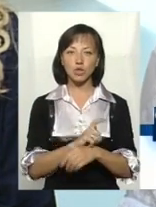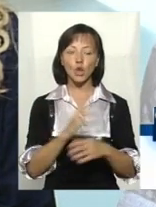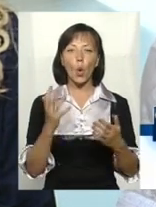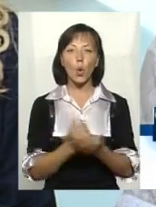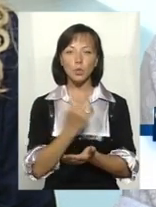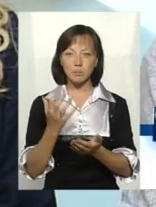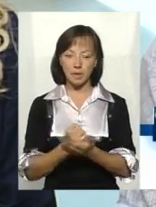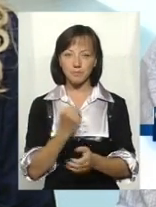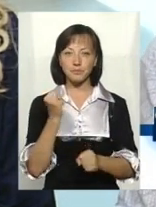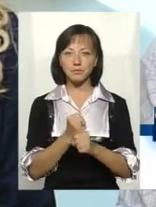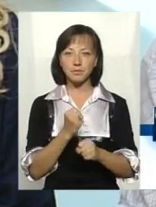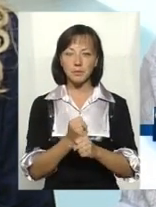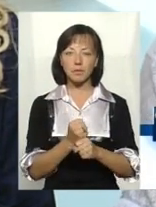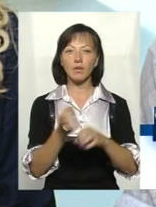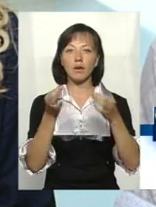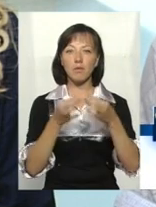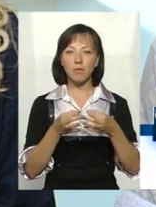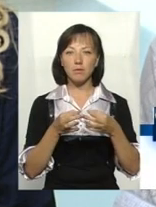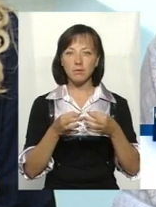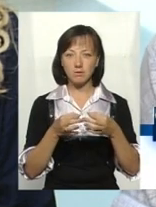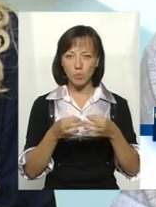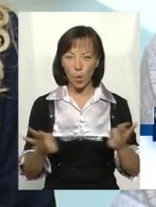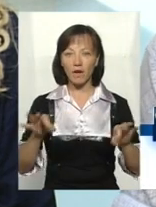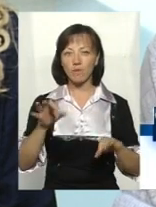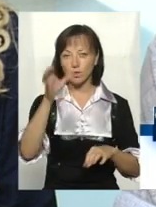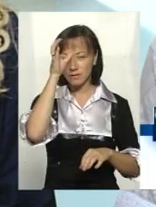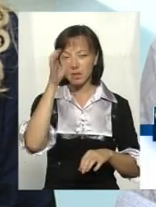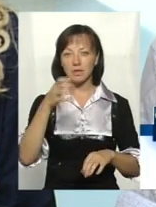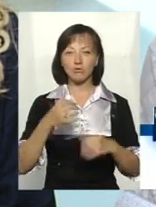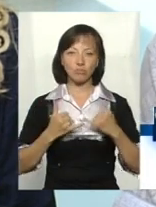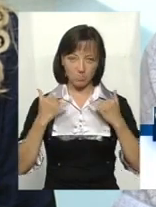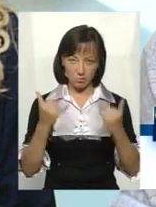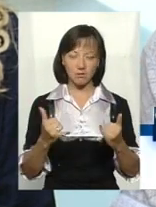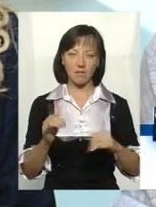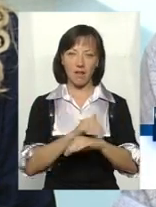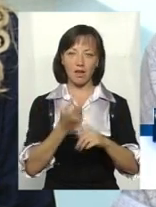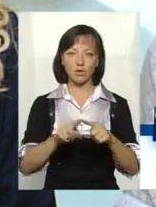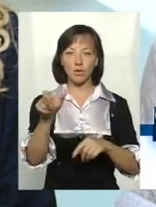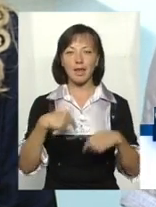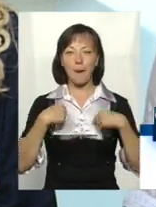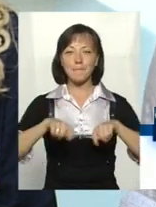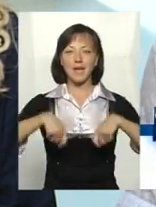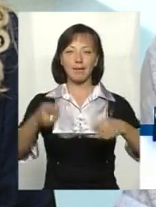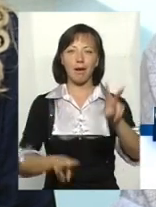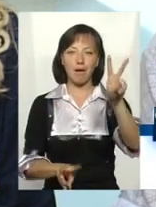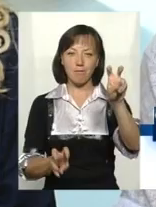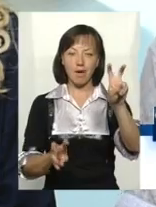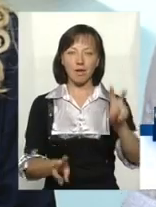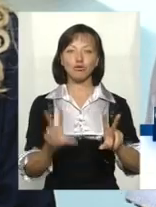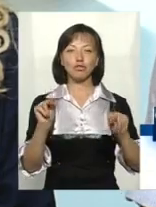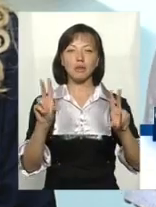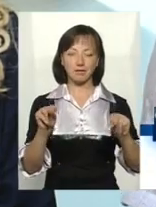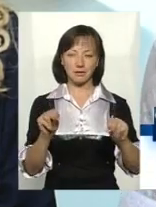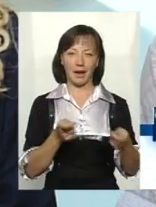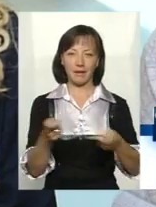успіхів, зробить прорив у світі, честь і хвала цій людині, і я з радістю передам оце так зване щастя керівництва галузі освіти.